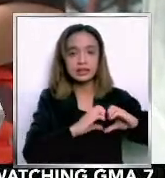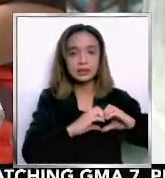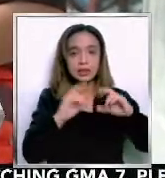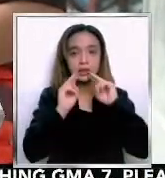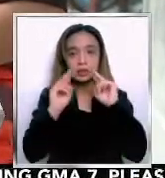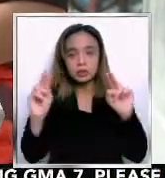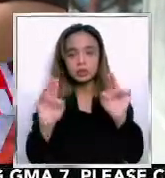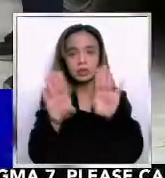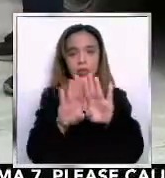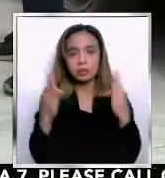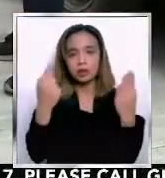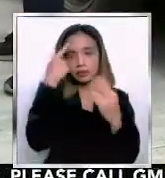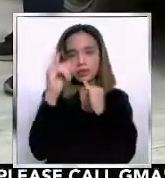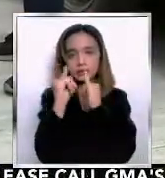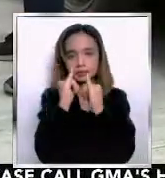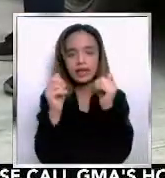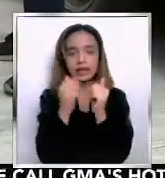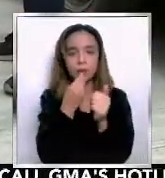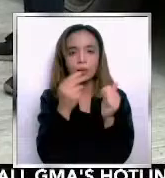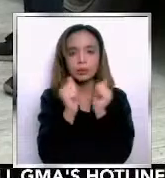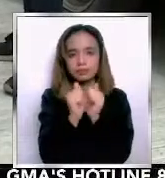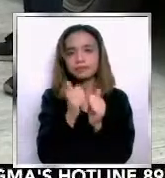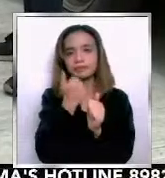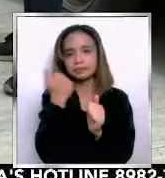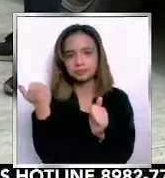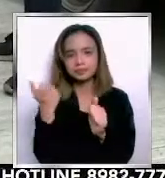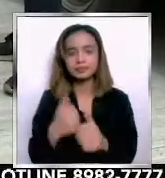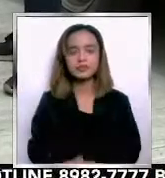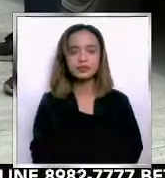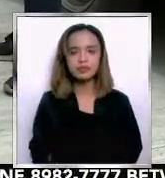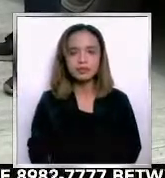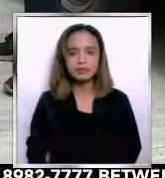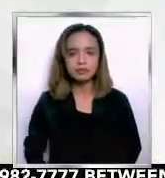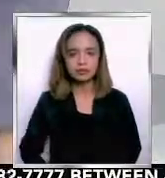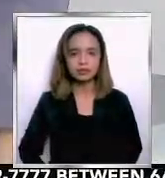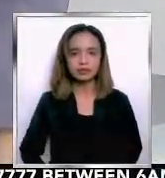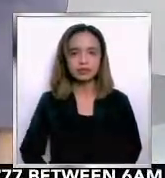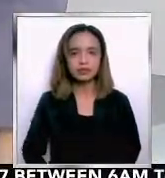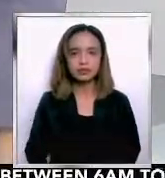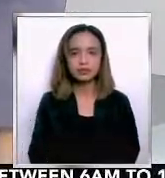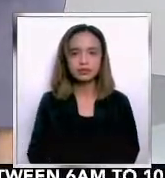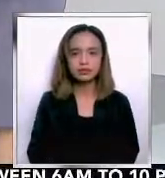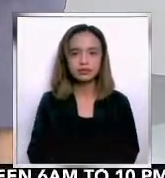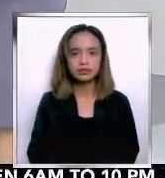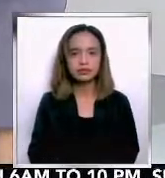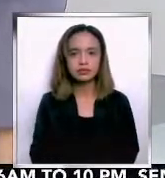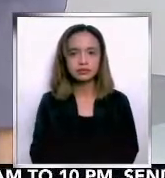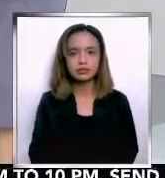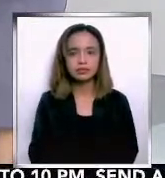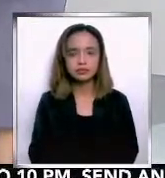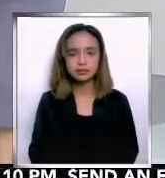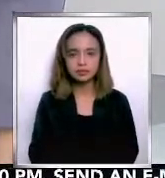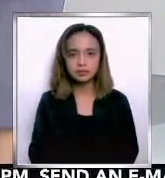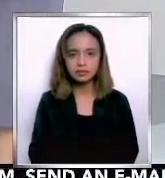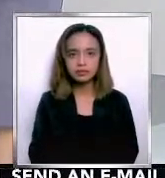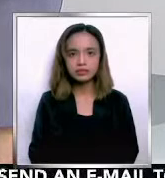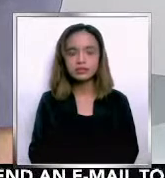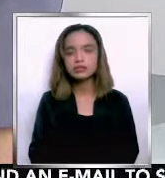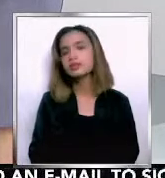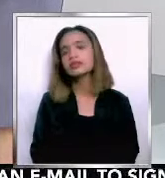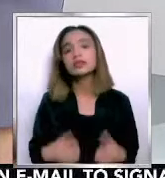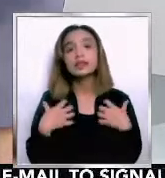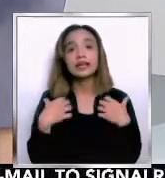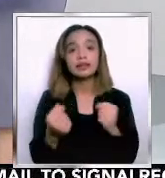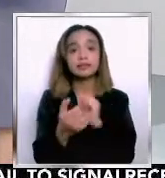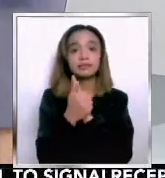niya at iba pa niyang kasama. Jonathan Andal, Nakatutok, 24 Oras. Nagbabala ang mga eksperto na posibleng malunod